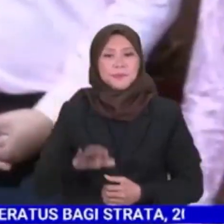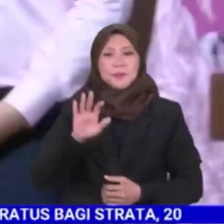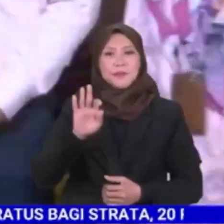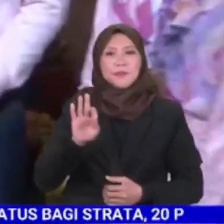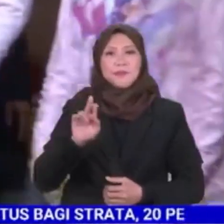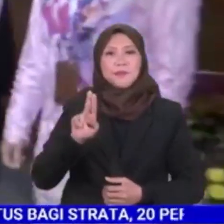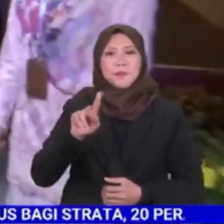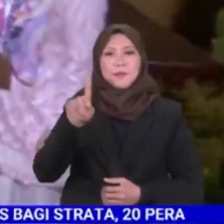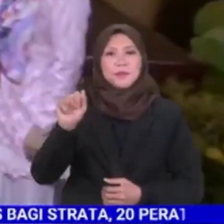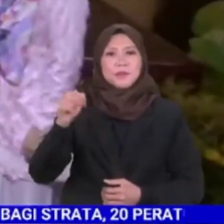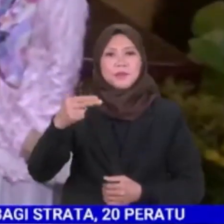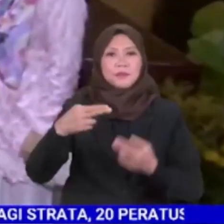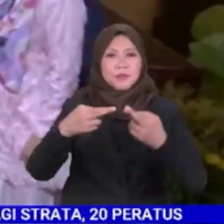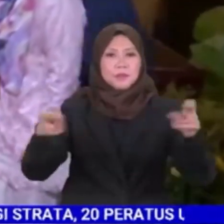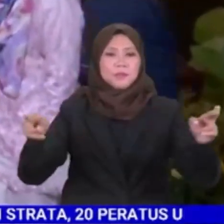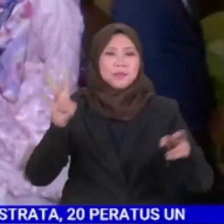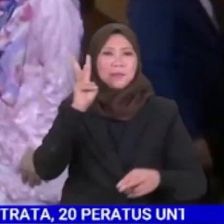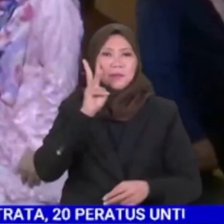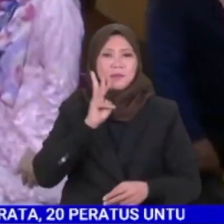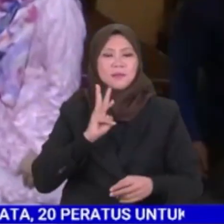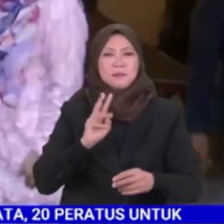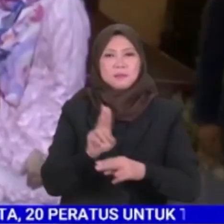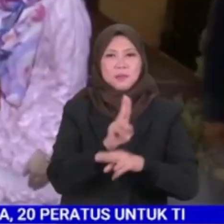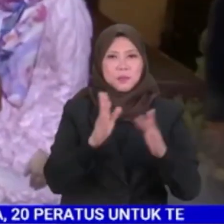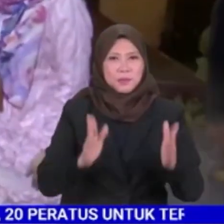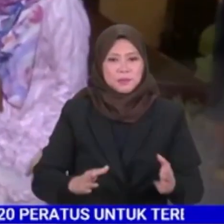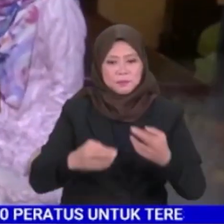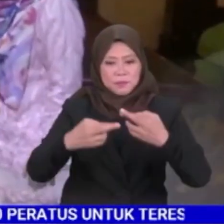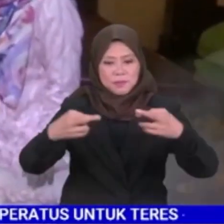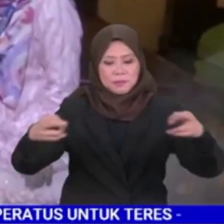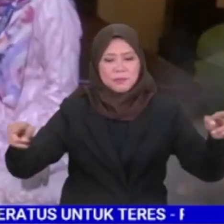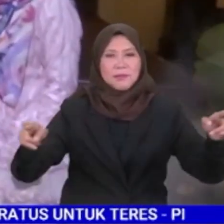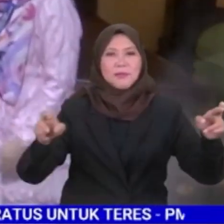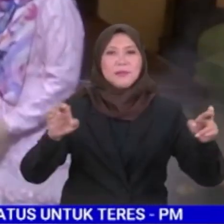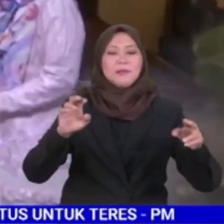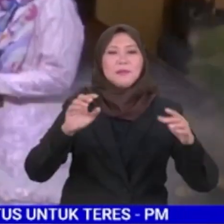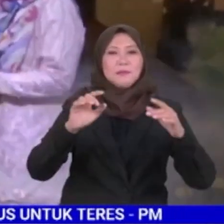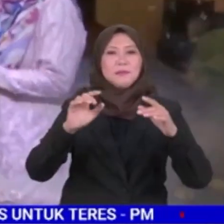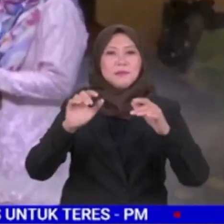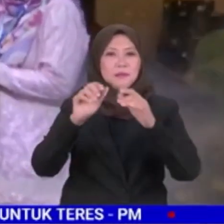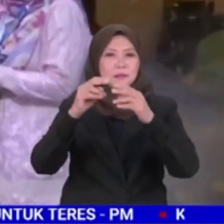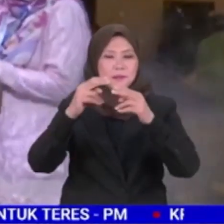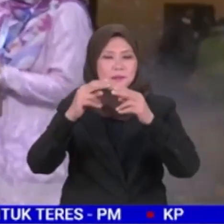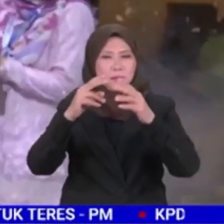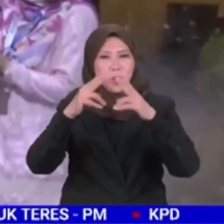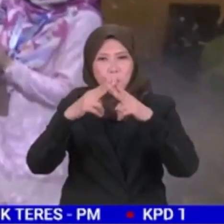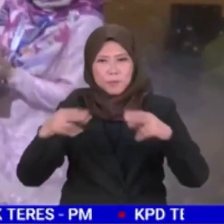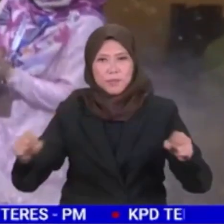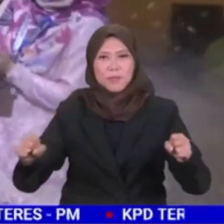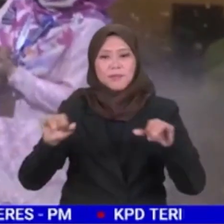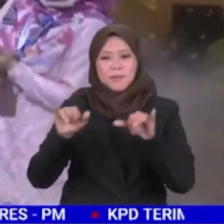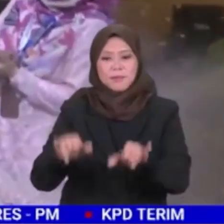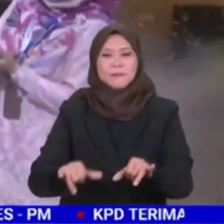Fuziah merasmikan program Wanita Pengguna Cakna dan pelancaran inap Desa Rahmah di Bandar Hilir, Melaka.